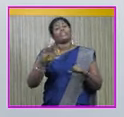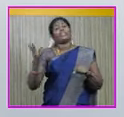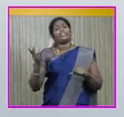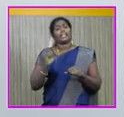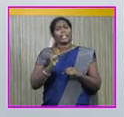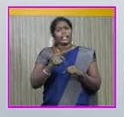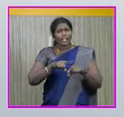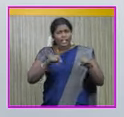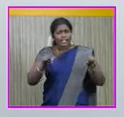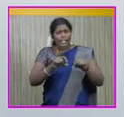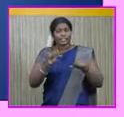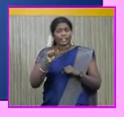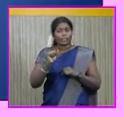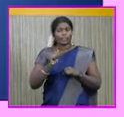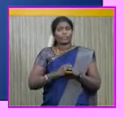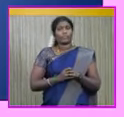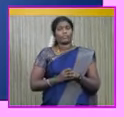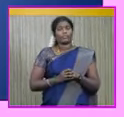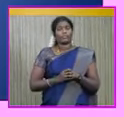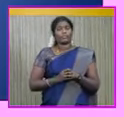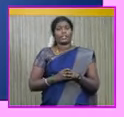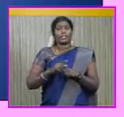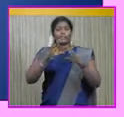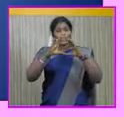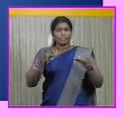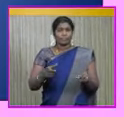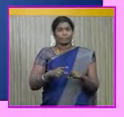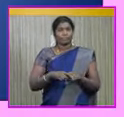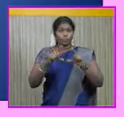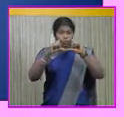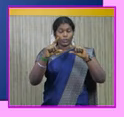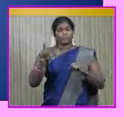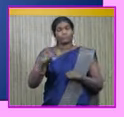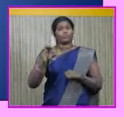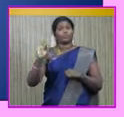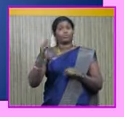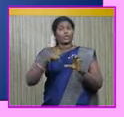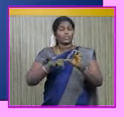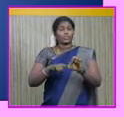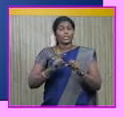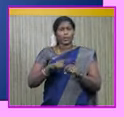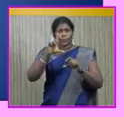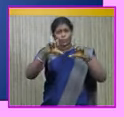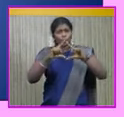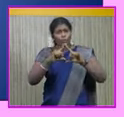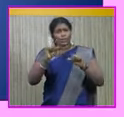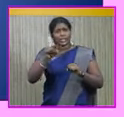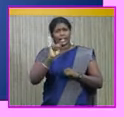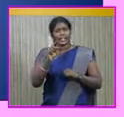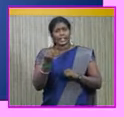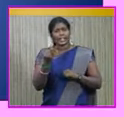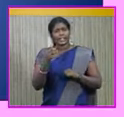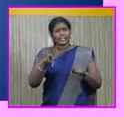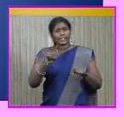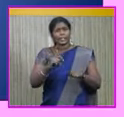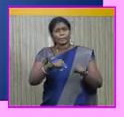பெற்றிருக்கும் ஒரே டேஷ்? ஒரே வடிவம். மூணாவது ஒரு கேள்வி, ஒரு முக்கோணத்தில் டேஷ் பக்கங்கள் சம